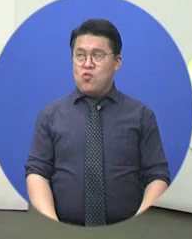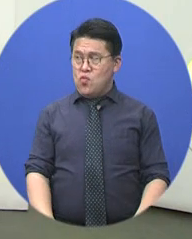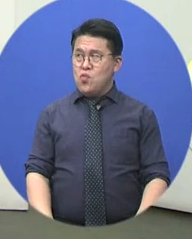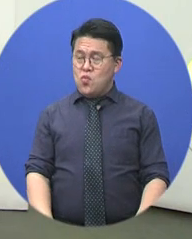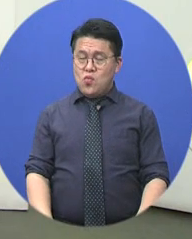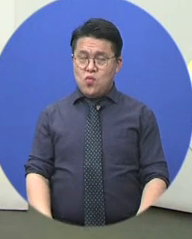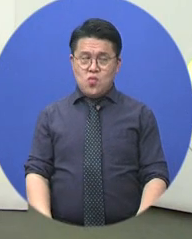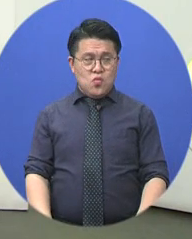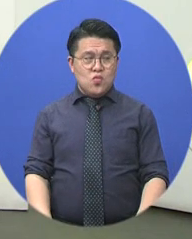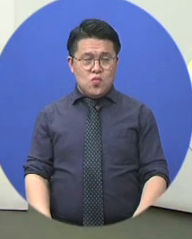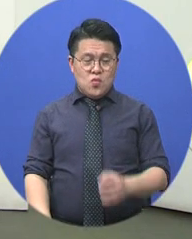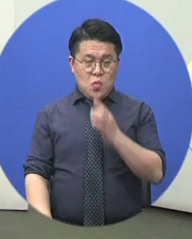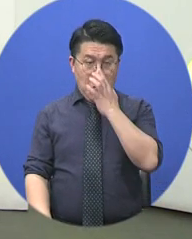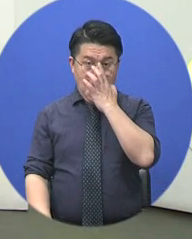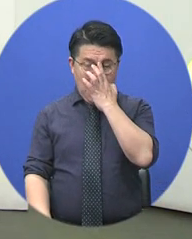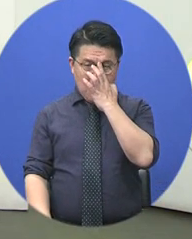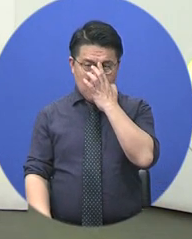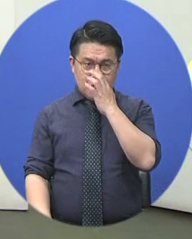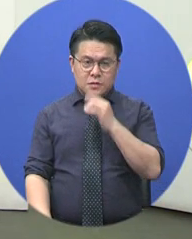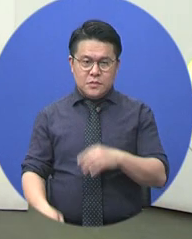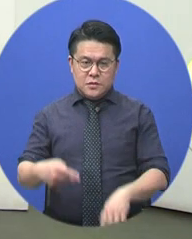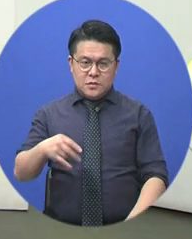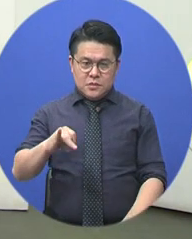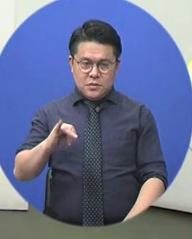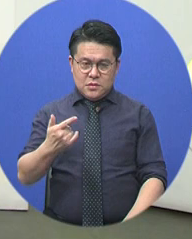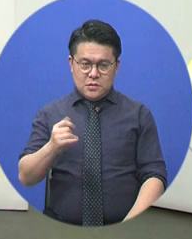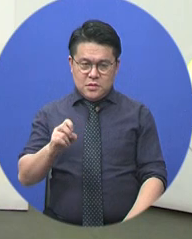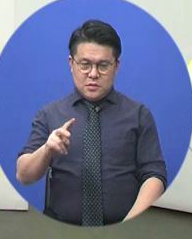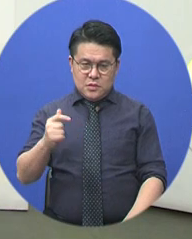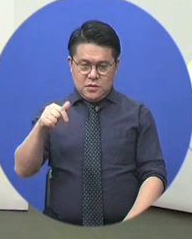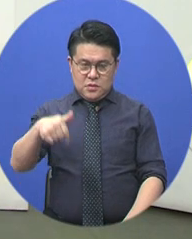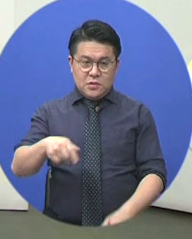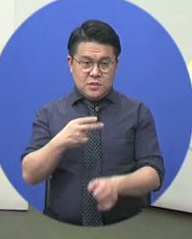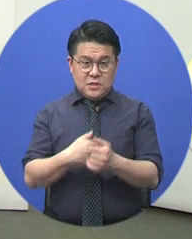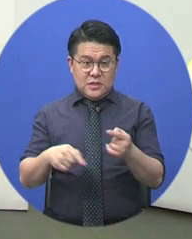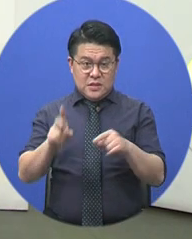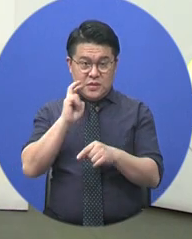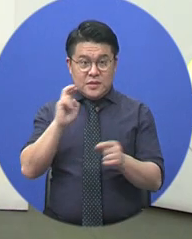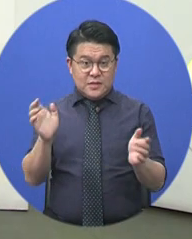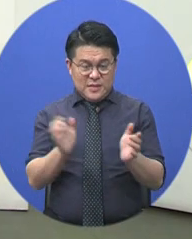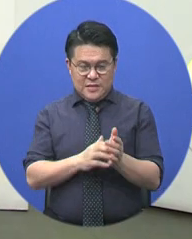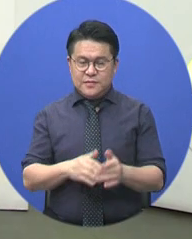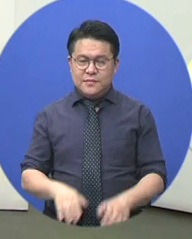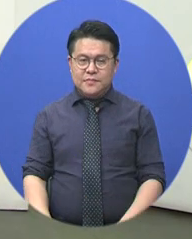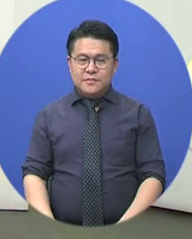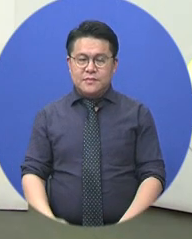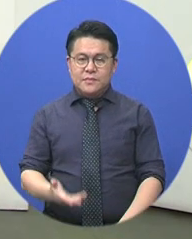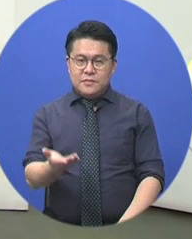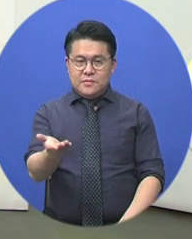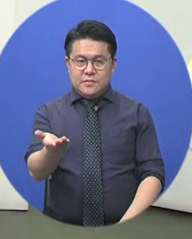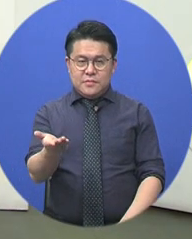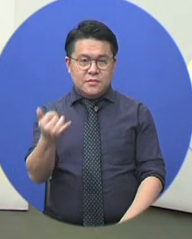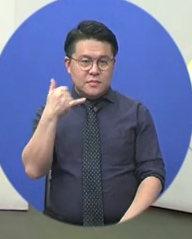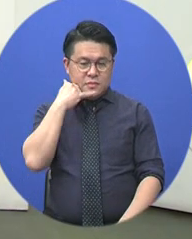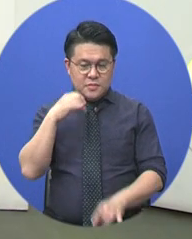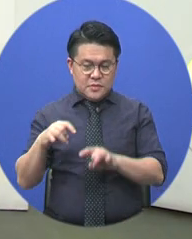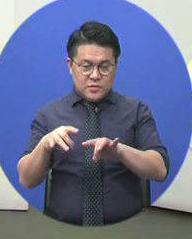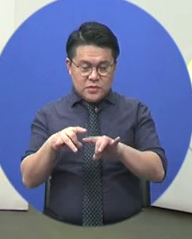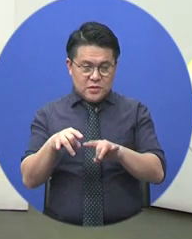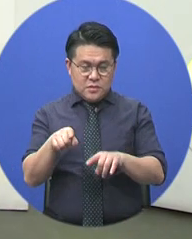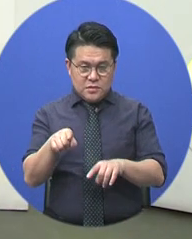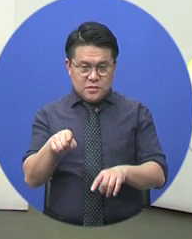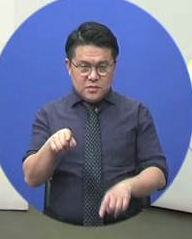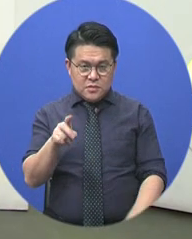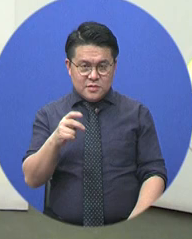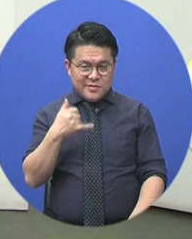그럼 소시적이죠. 이건 그 심현옥 선생님이 같이 불렀던 건데 우리 아버님 그 전화 통신 아버님 전화로